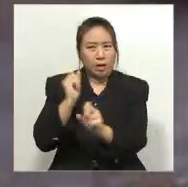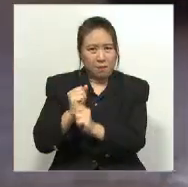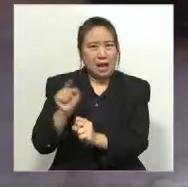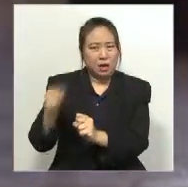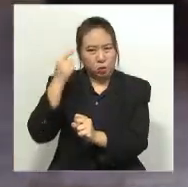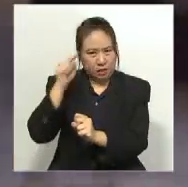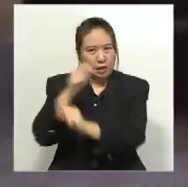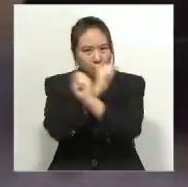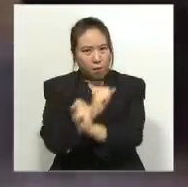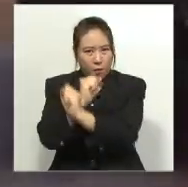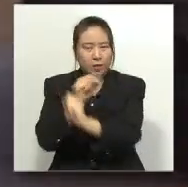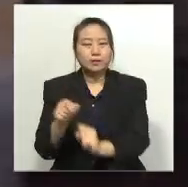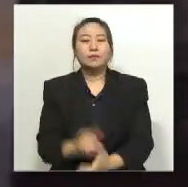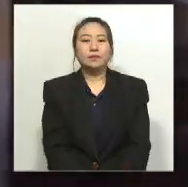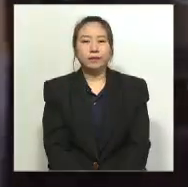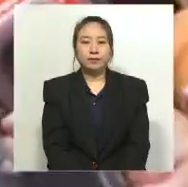านเป็นหลักด้วยครับ